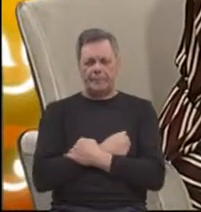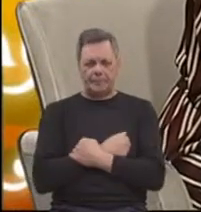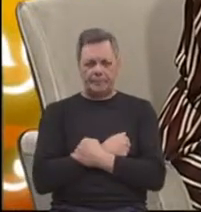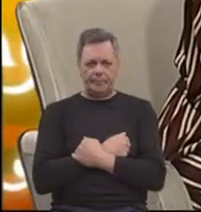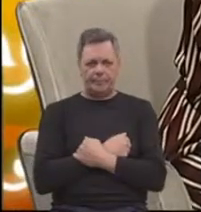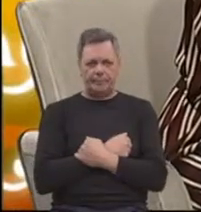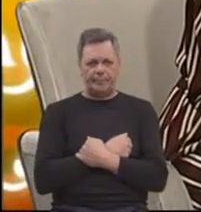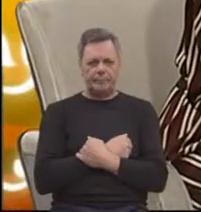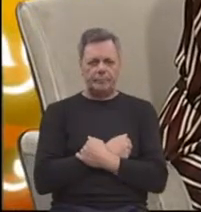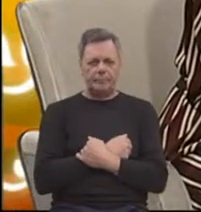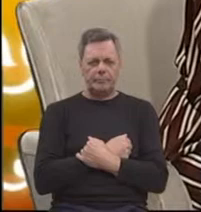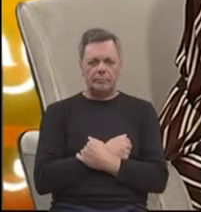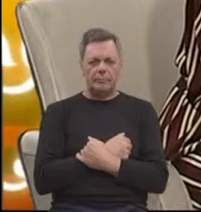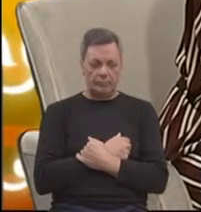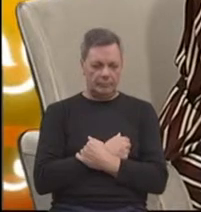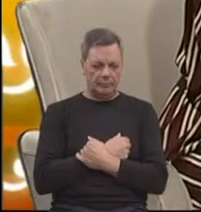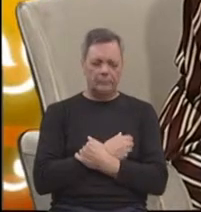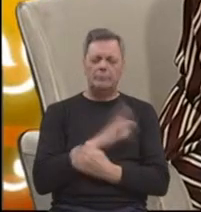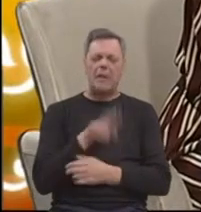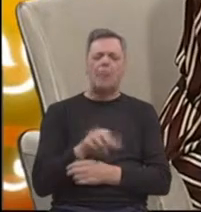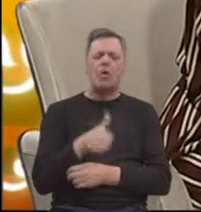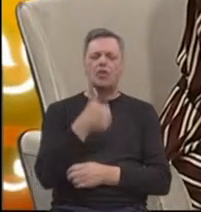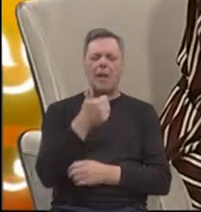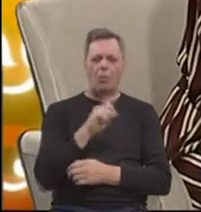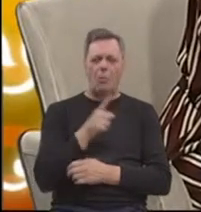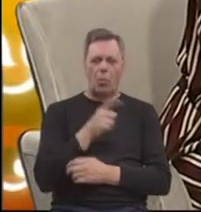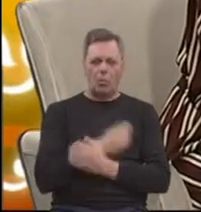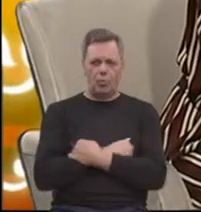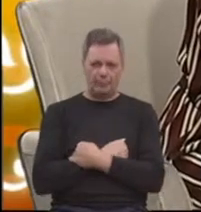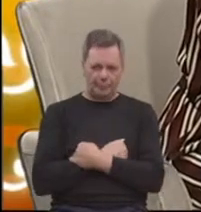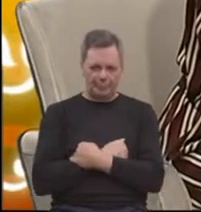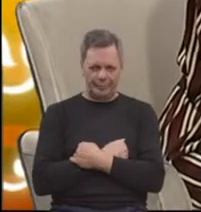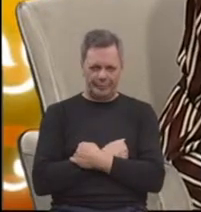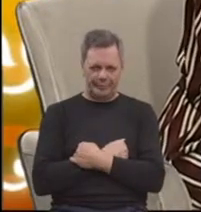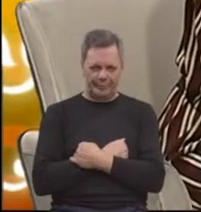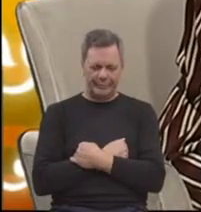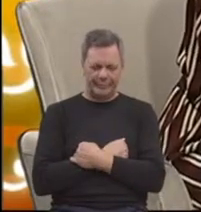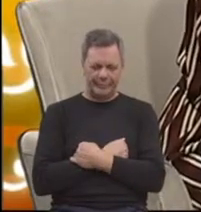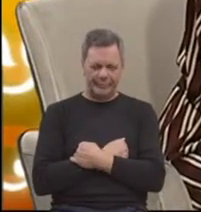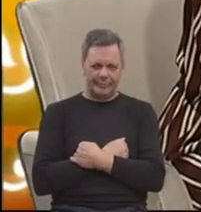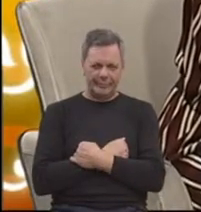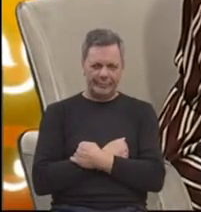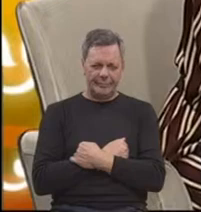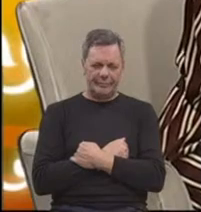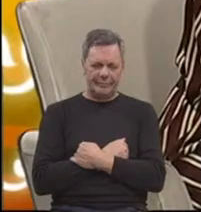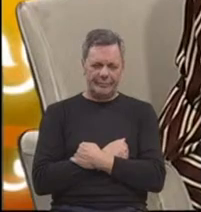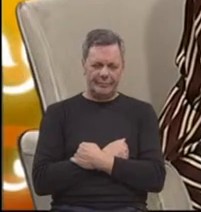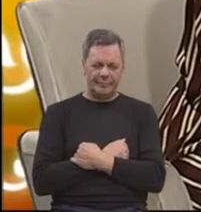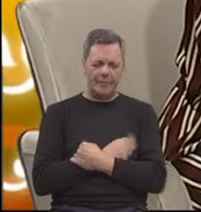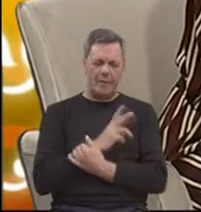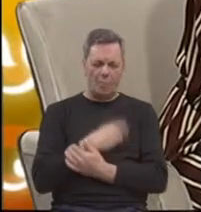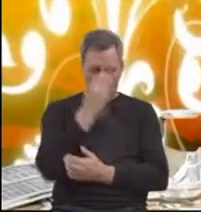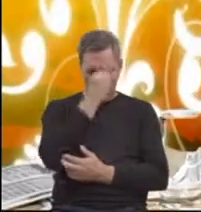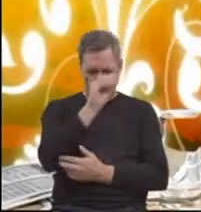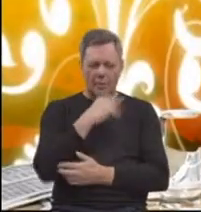već kod bolesti, nama za minutu ističe emisija. Što znači da moramo sad baviti se pamćenjem naših gledatelja. Znači, kad smo već kod bolesti, moramo